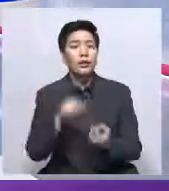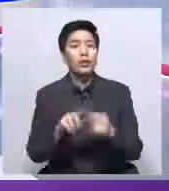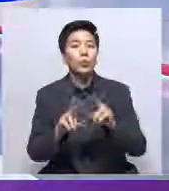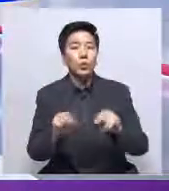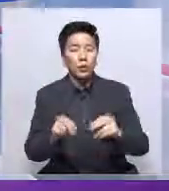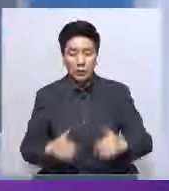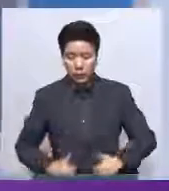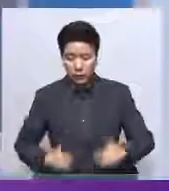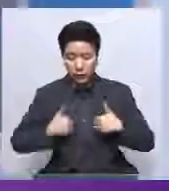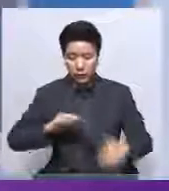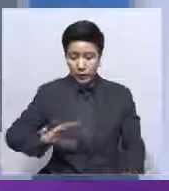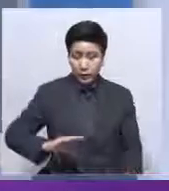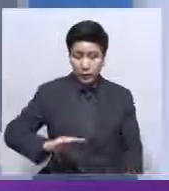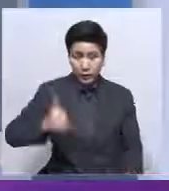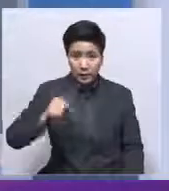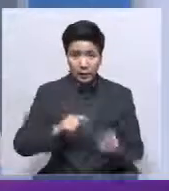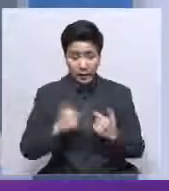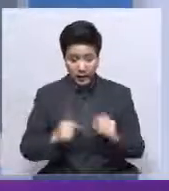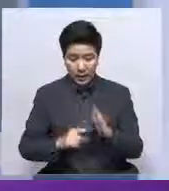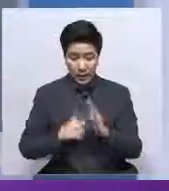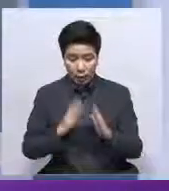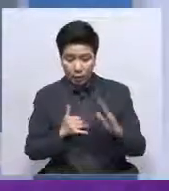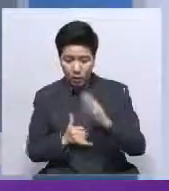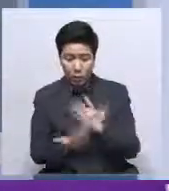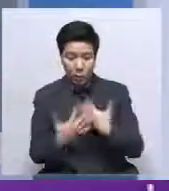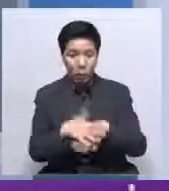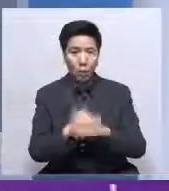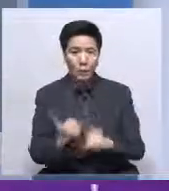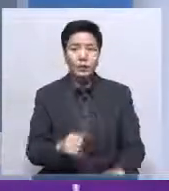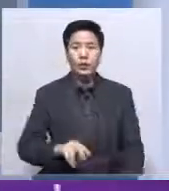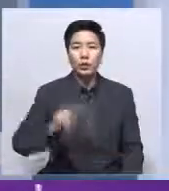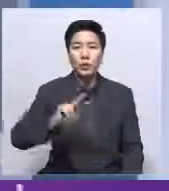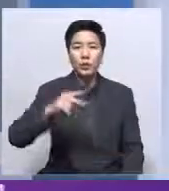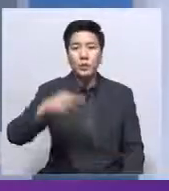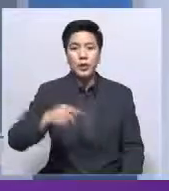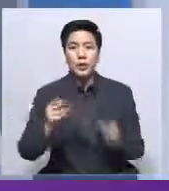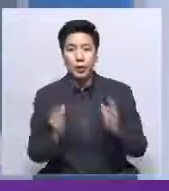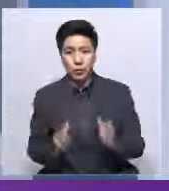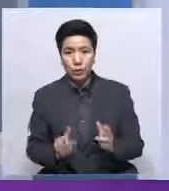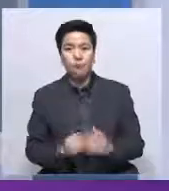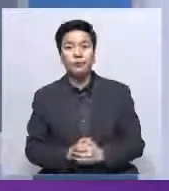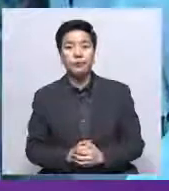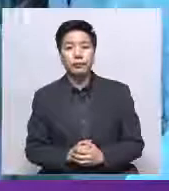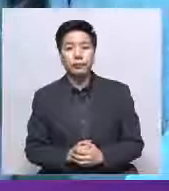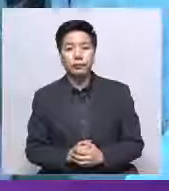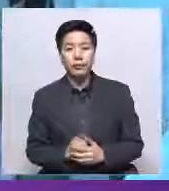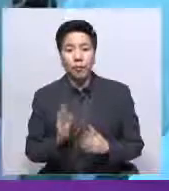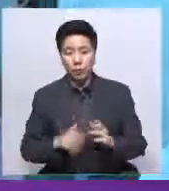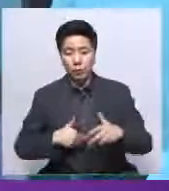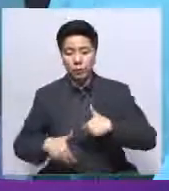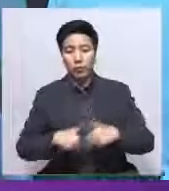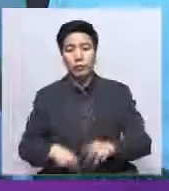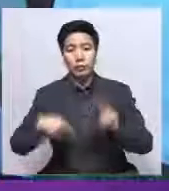นนเสริมมงคลชีวิตวันแรกนะครับมีประชาชนสนใจเข้าร่วมกิจกรรมดังกล่าวกว่า 2,000 คนครับประชาช